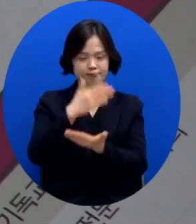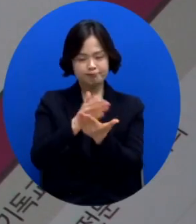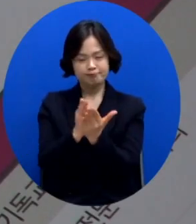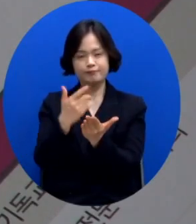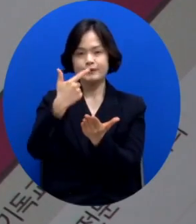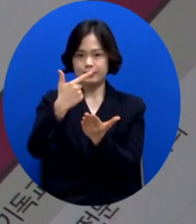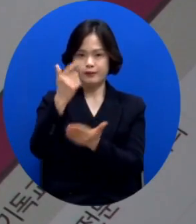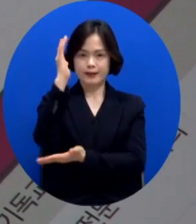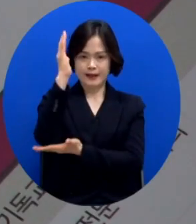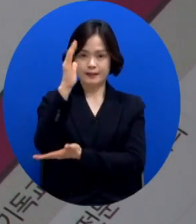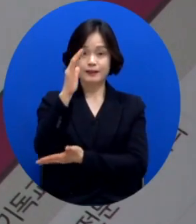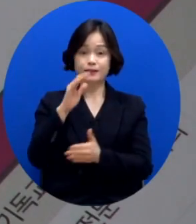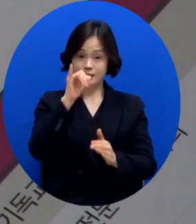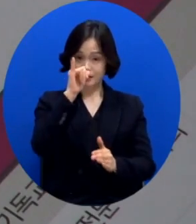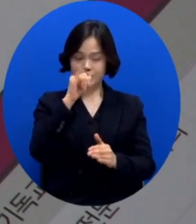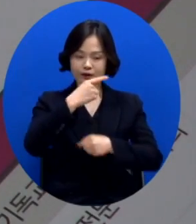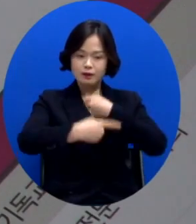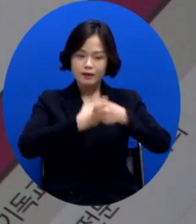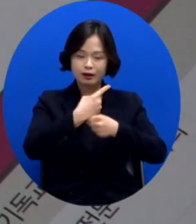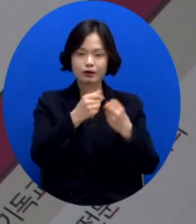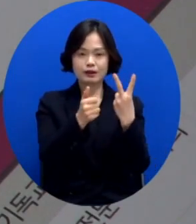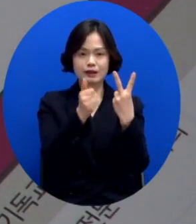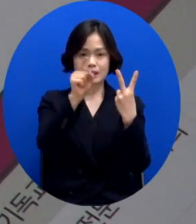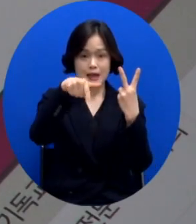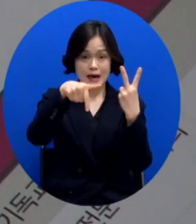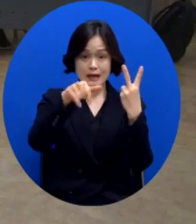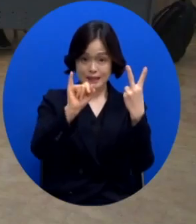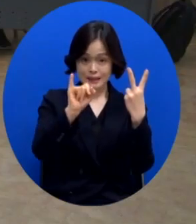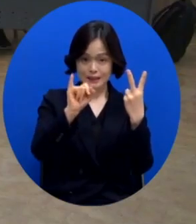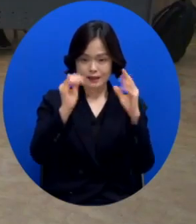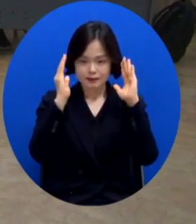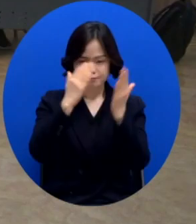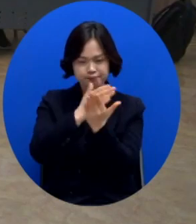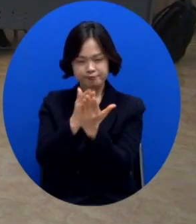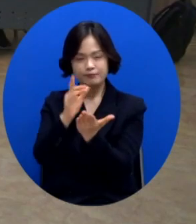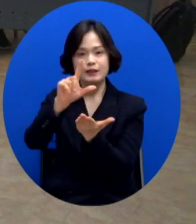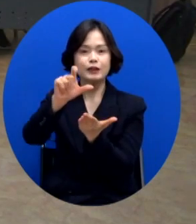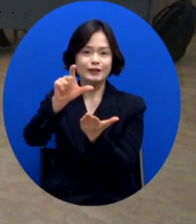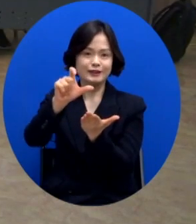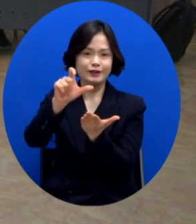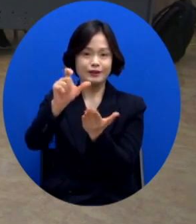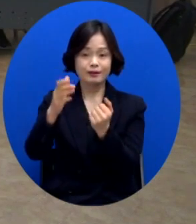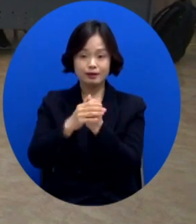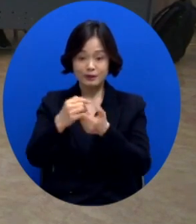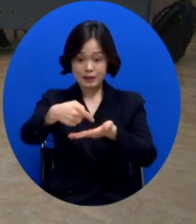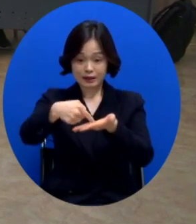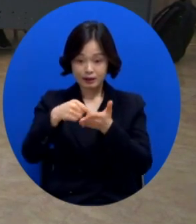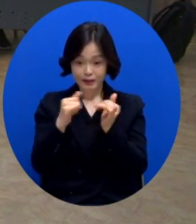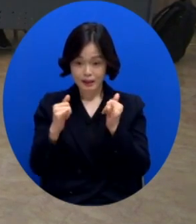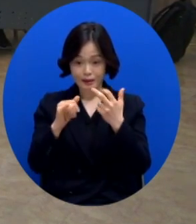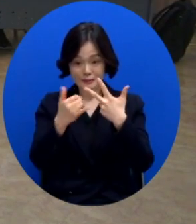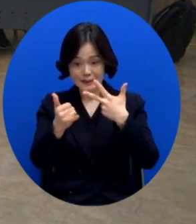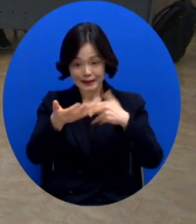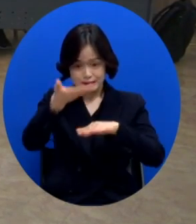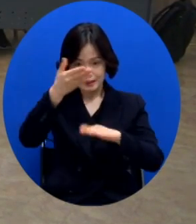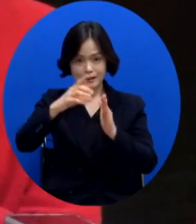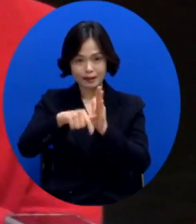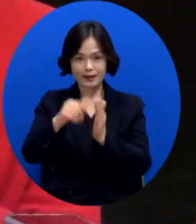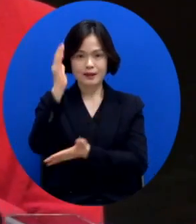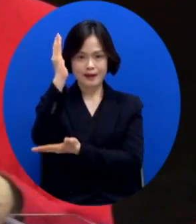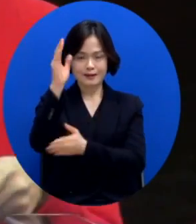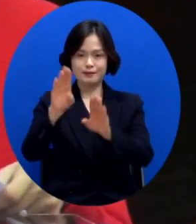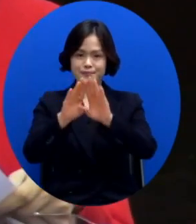1년 2학기, 1학기에 15강좌로 구성된 강의는 각 강좌별로 7명 이상이 신청하면